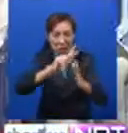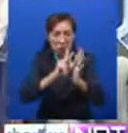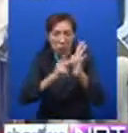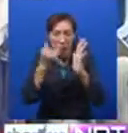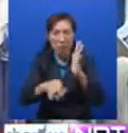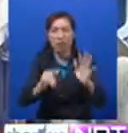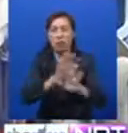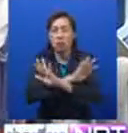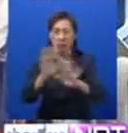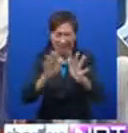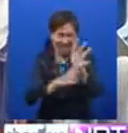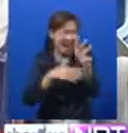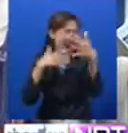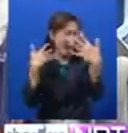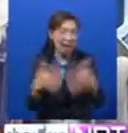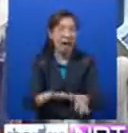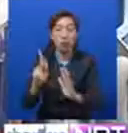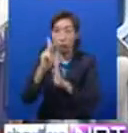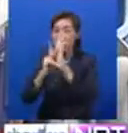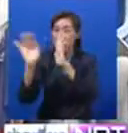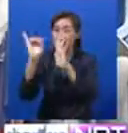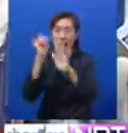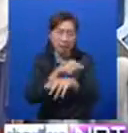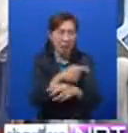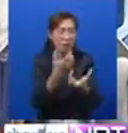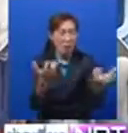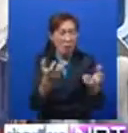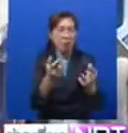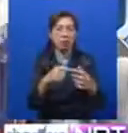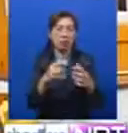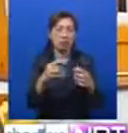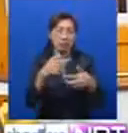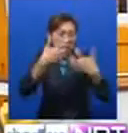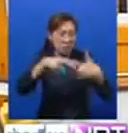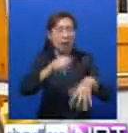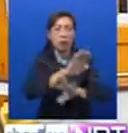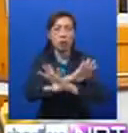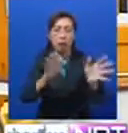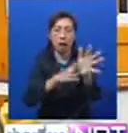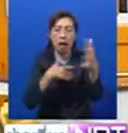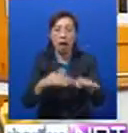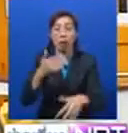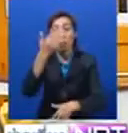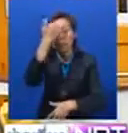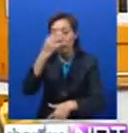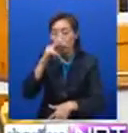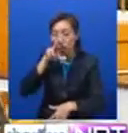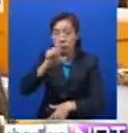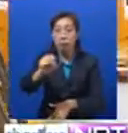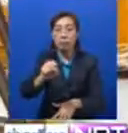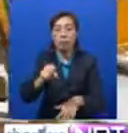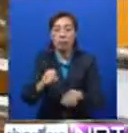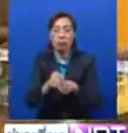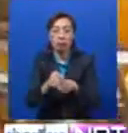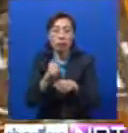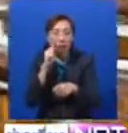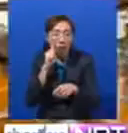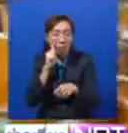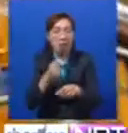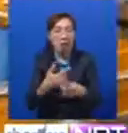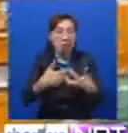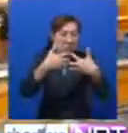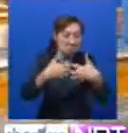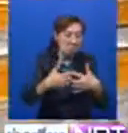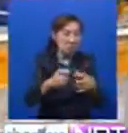ายมาก่อนหน้านี้นานแล้วเพราะว่าเขาสังเกตกันได้นะคะว่าจากการทำประมงของพวกเขาเนี่ยสัตว์น้ำที่จับได้มีความน้อยลง